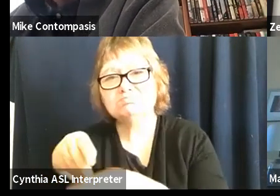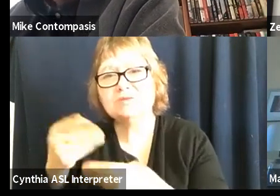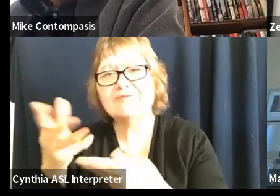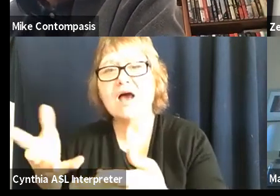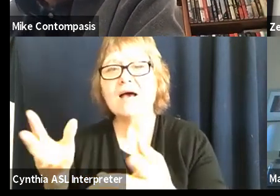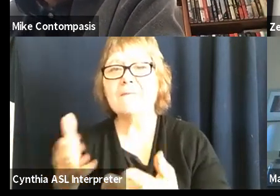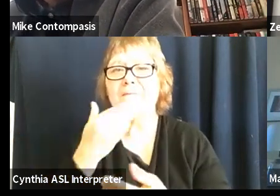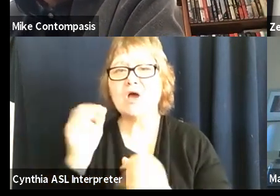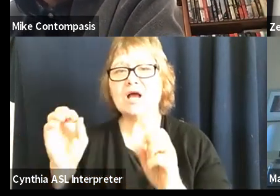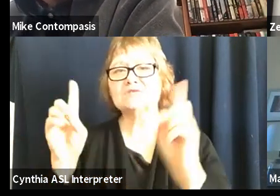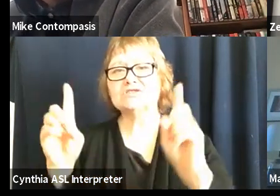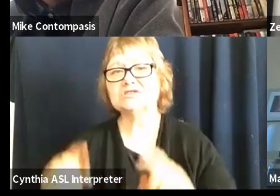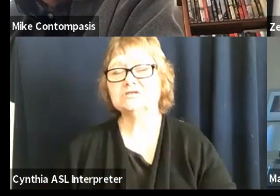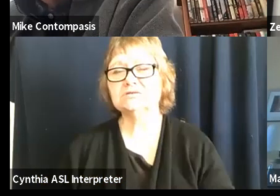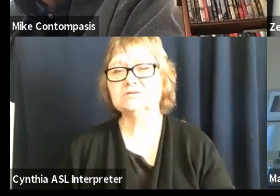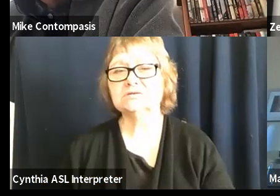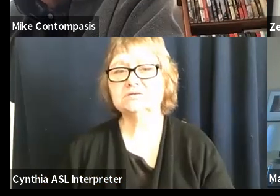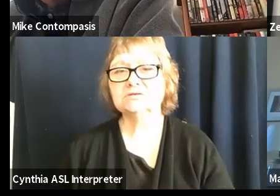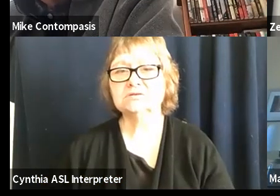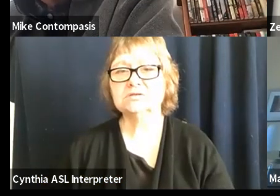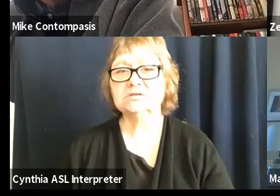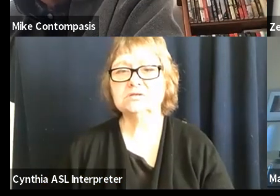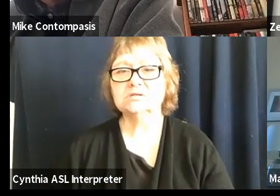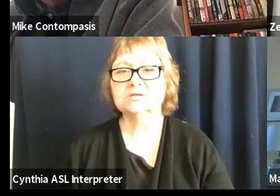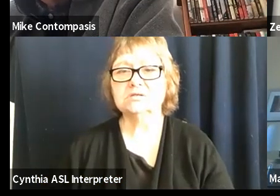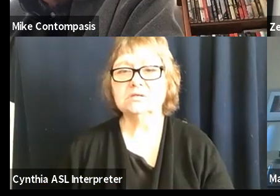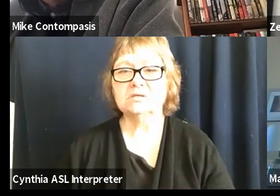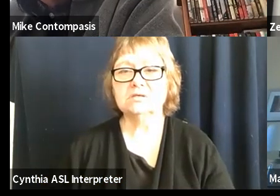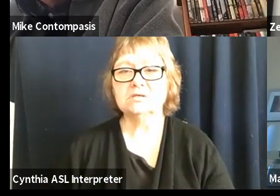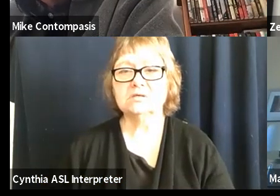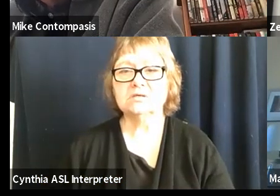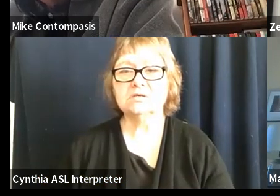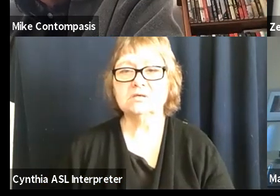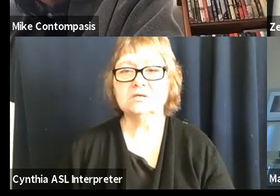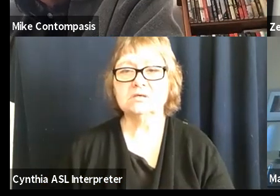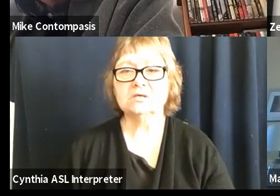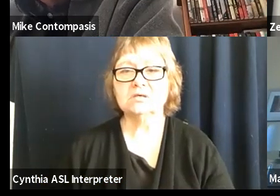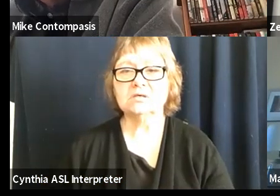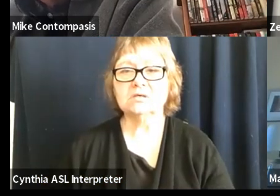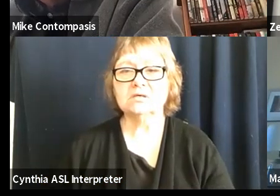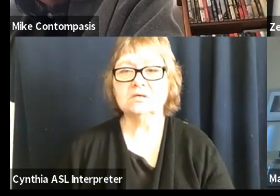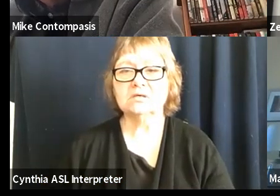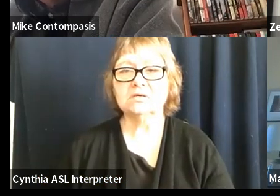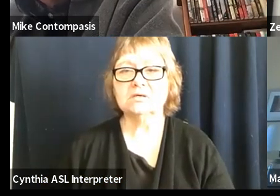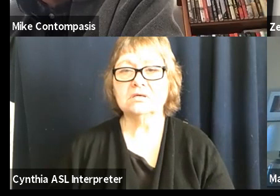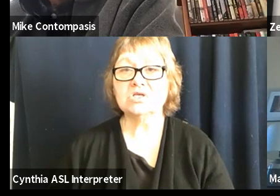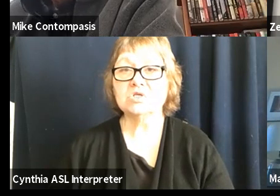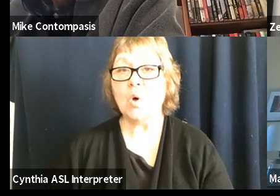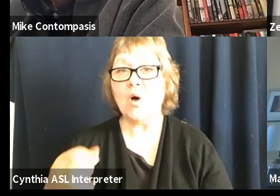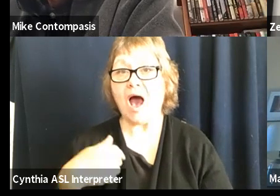education. 所以我覺得考試這個制度和種族無關。 So I